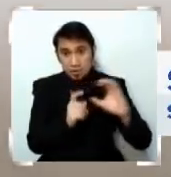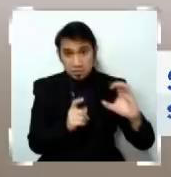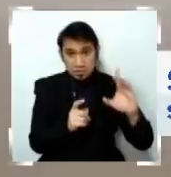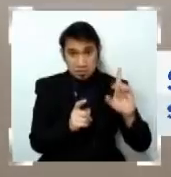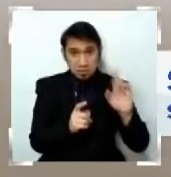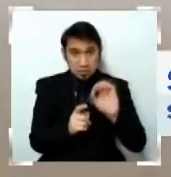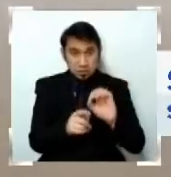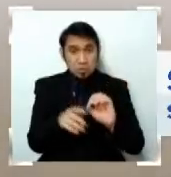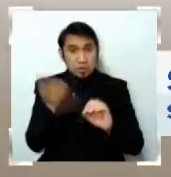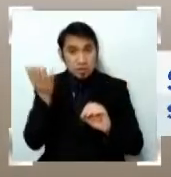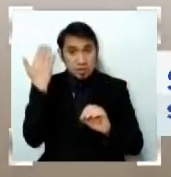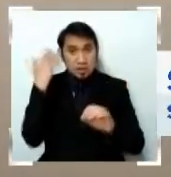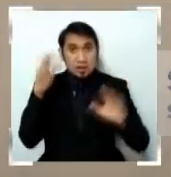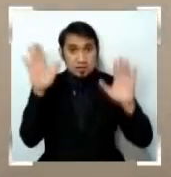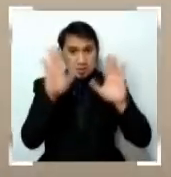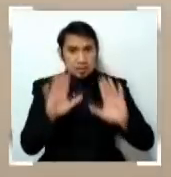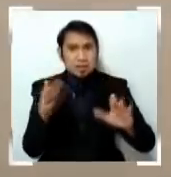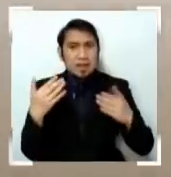Linggo.